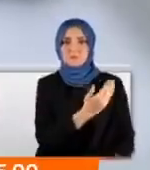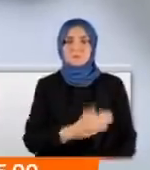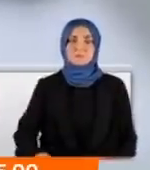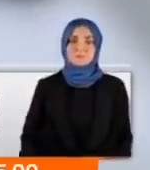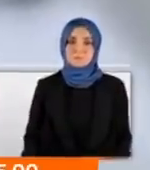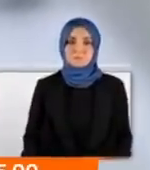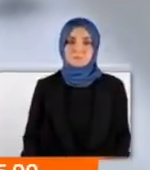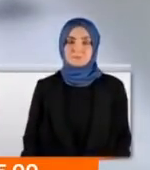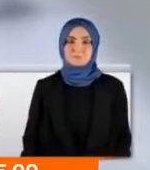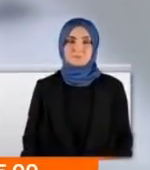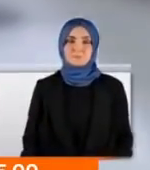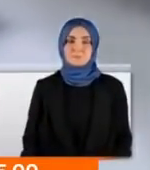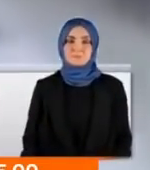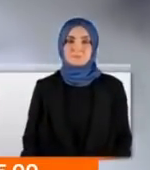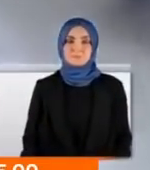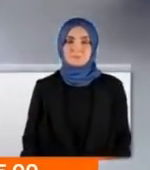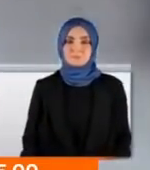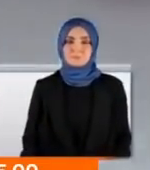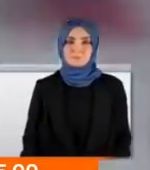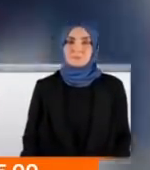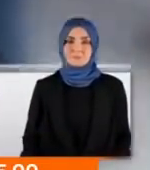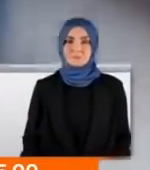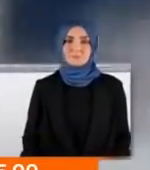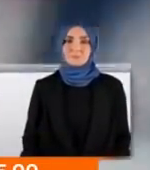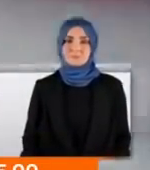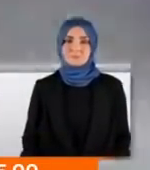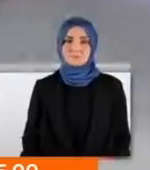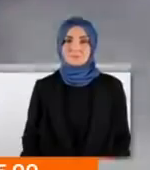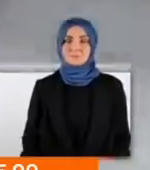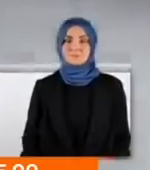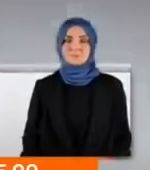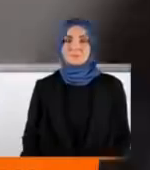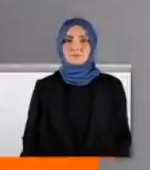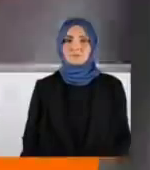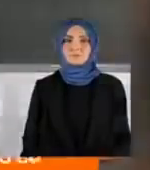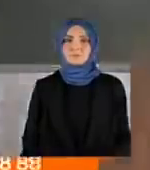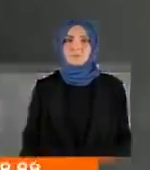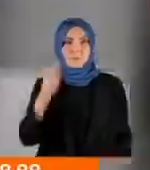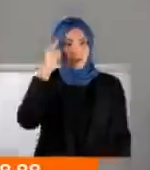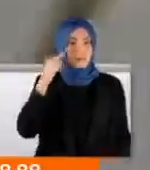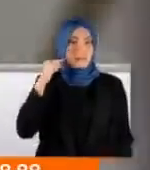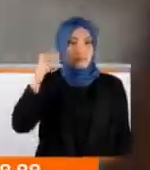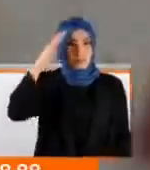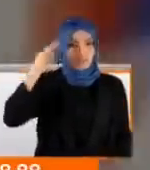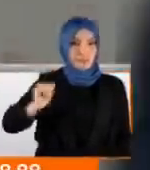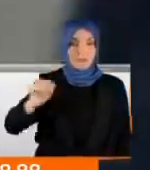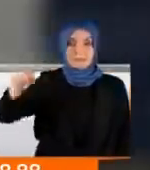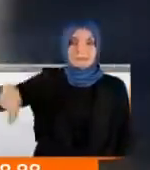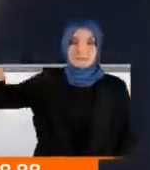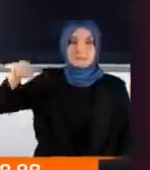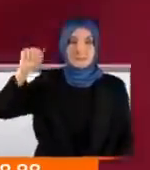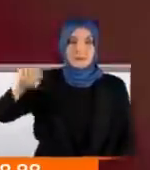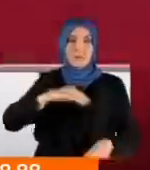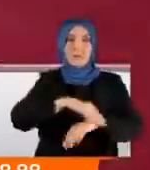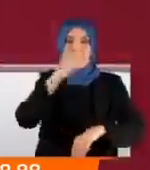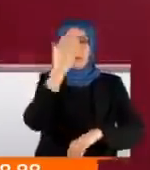Guys, you are killing Muslim people. Stop lying. Stop lying, okay? Azerbaycan ordusunun Dağlı Karabağ'daki